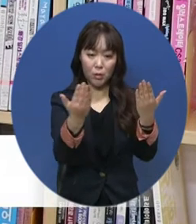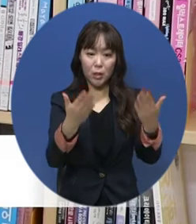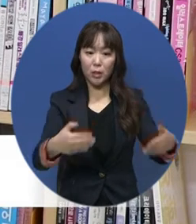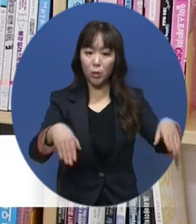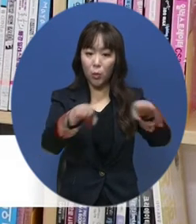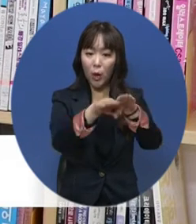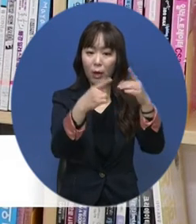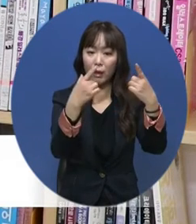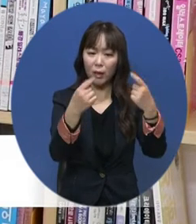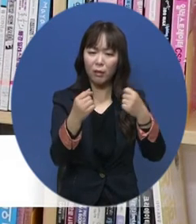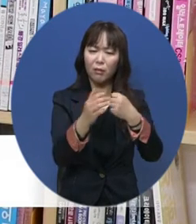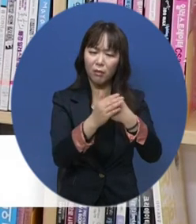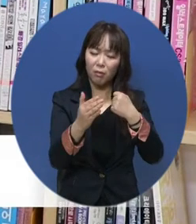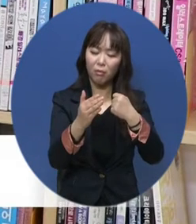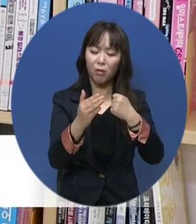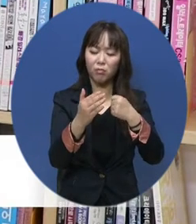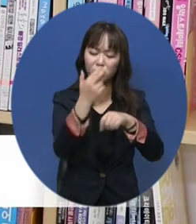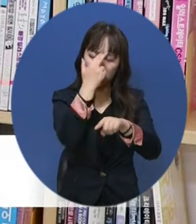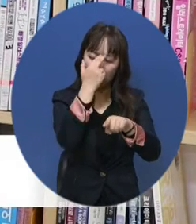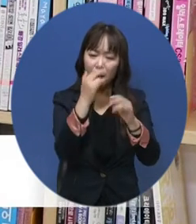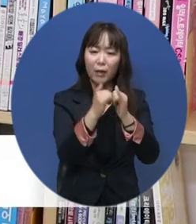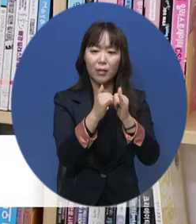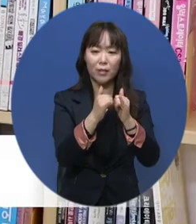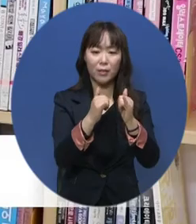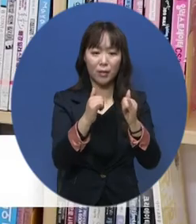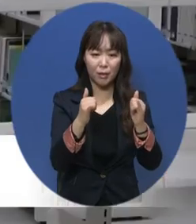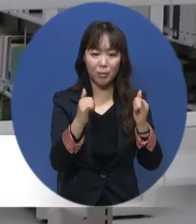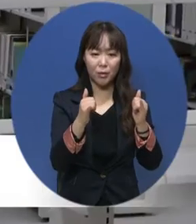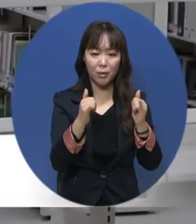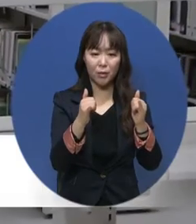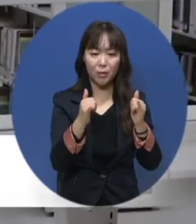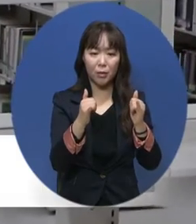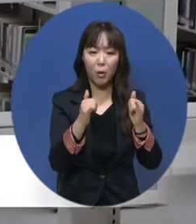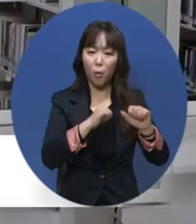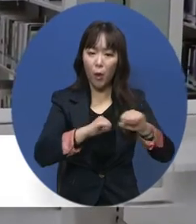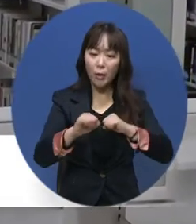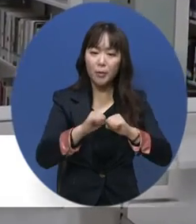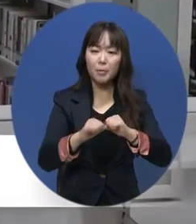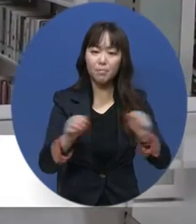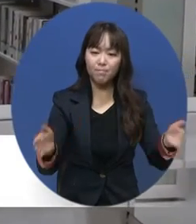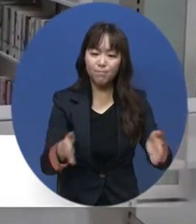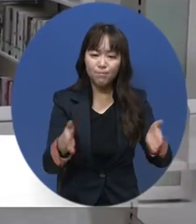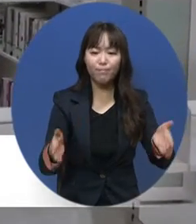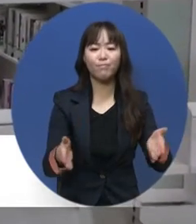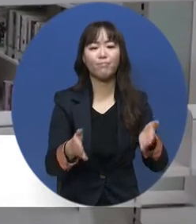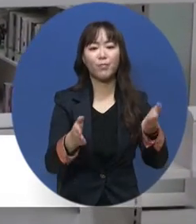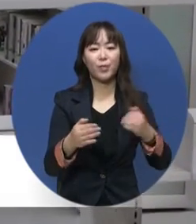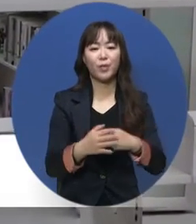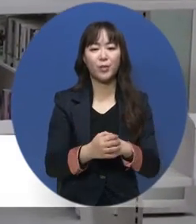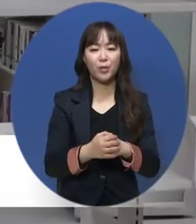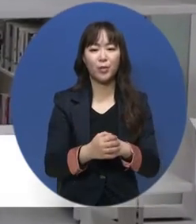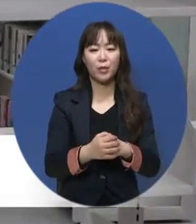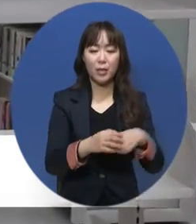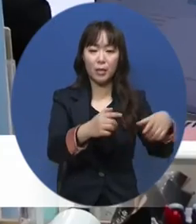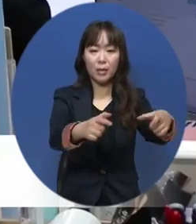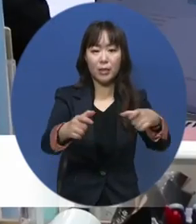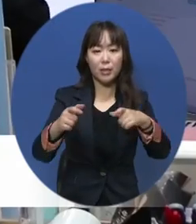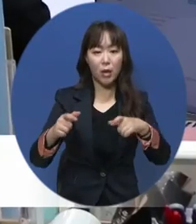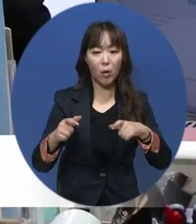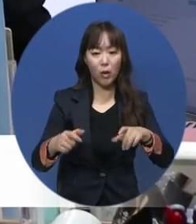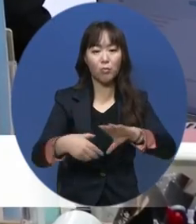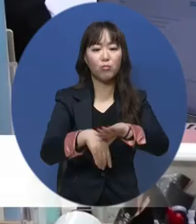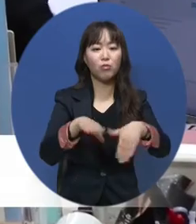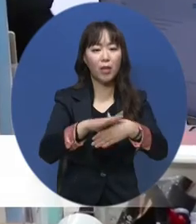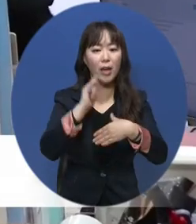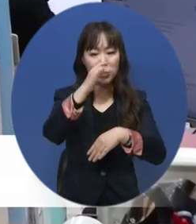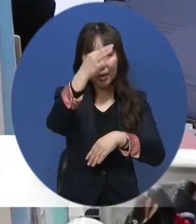이런 것 때문에 전시를 하지 못하는 그 작가들을 활동을 이렇게 장려해서 지역에 있는